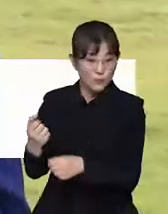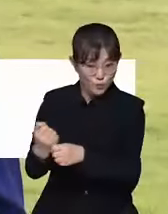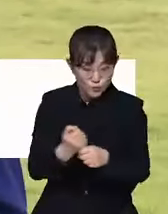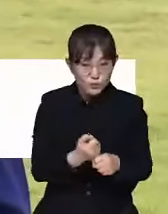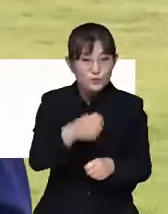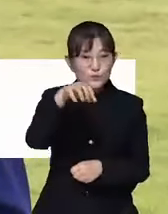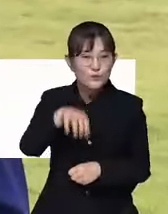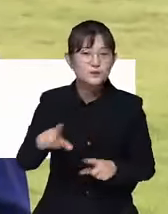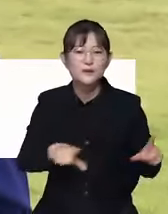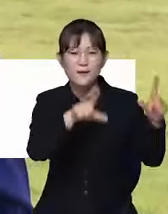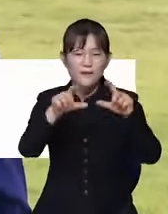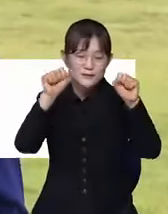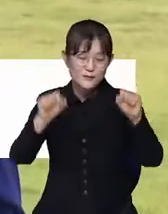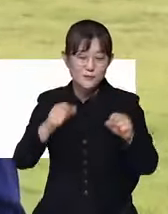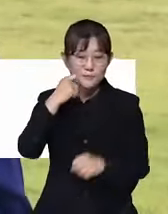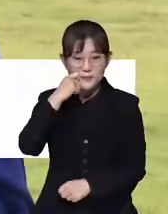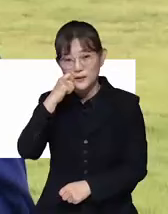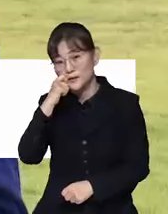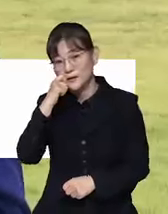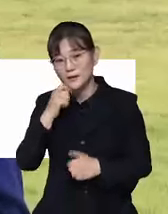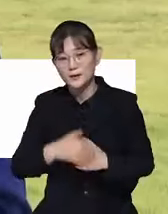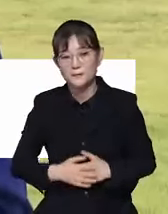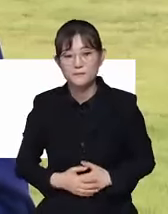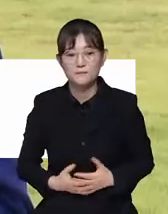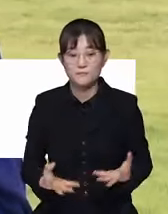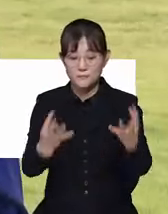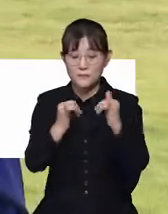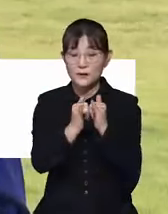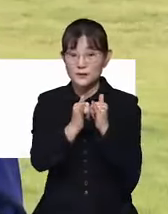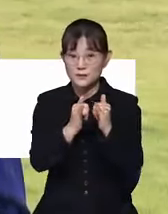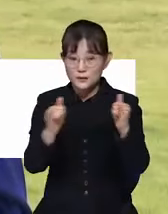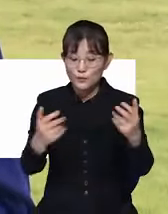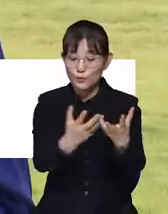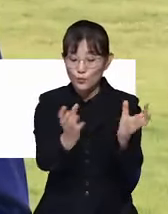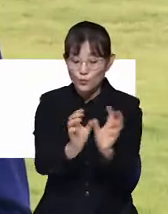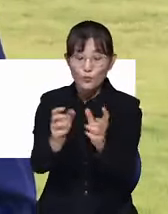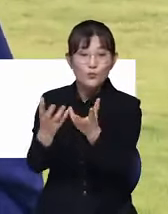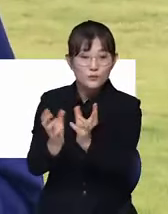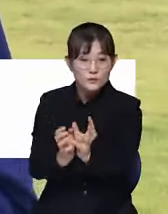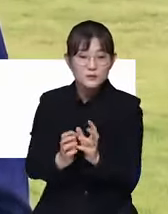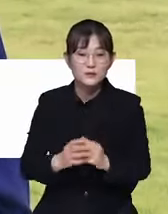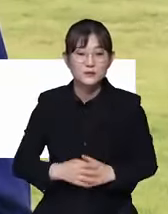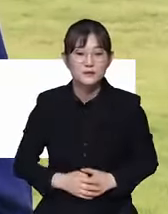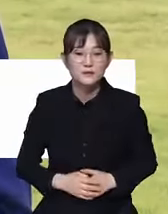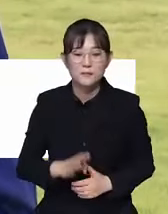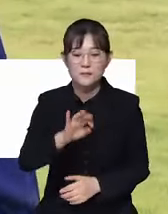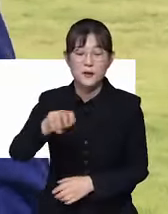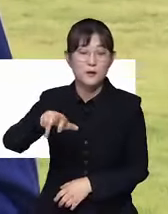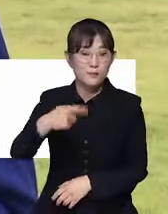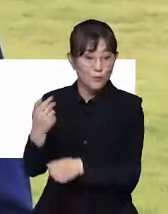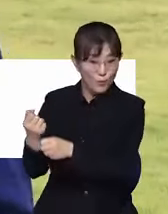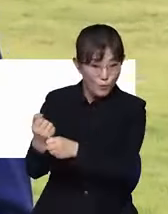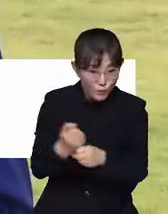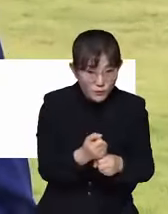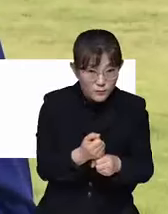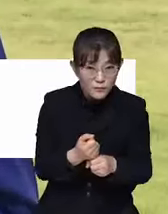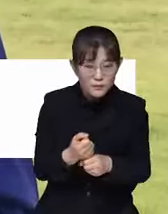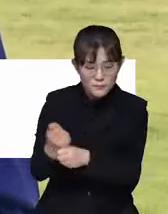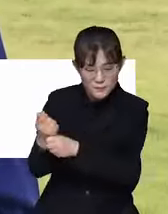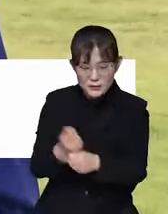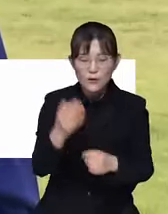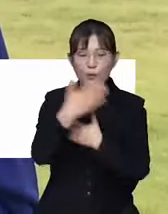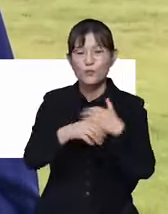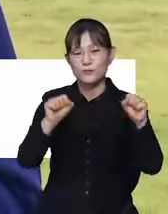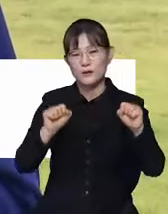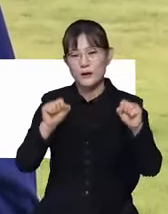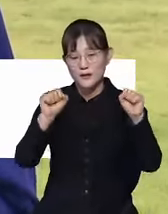파가 됐습니다 그 앞으로 많은 동호인들 그리고 국민들이 파크 골프를 통해서 건강을 유지할 수 있는 그런 시기가